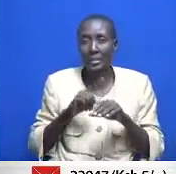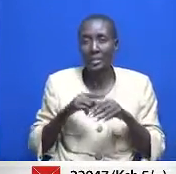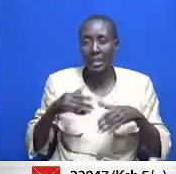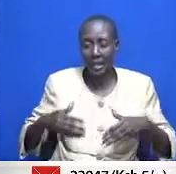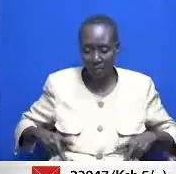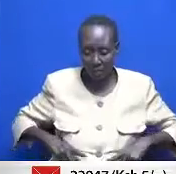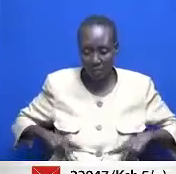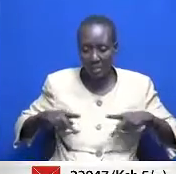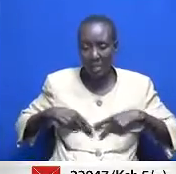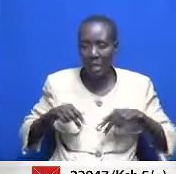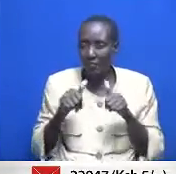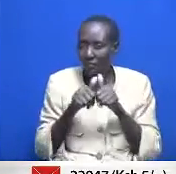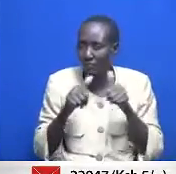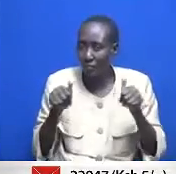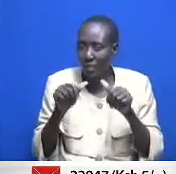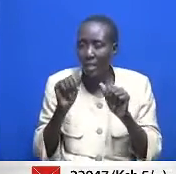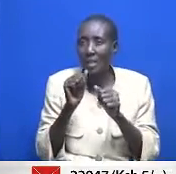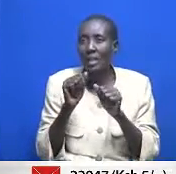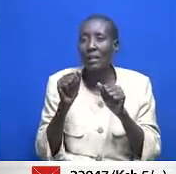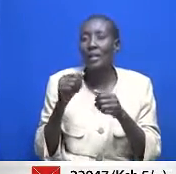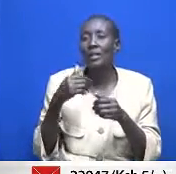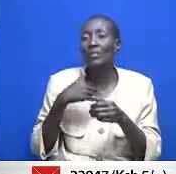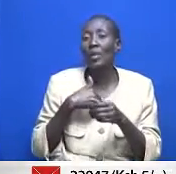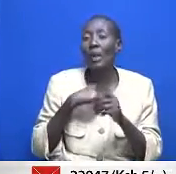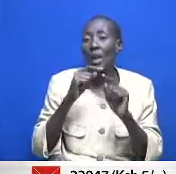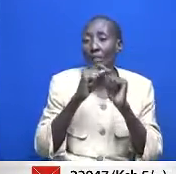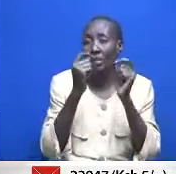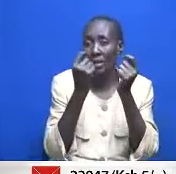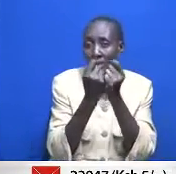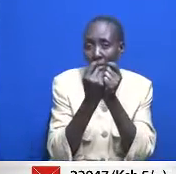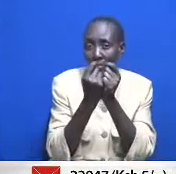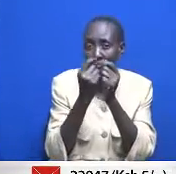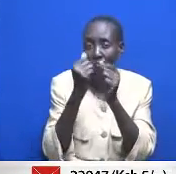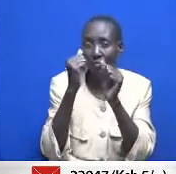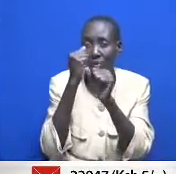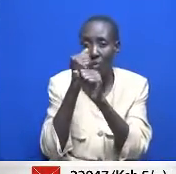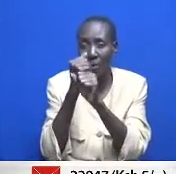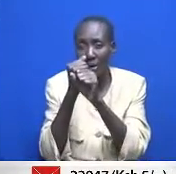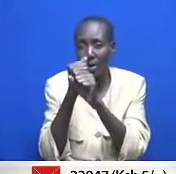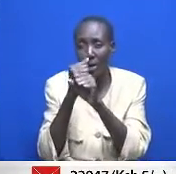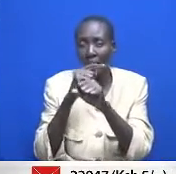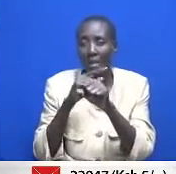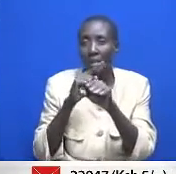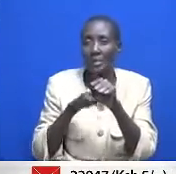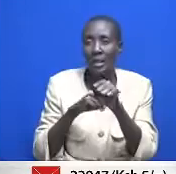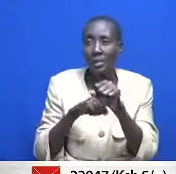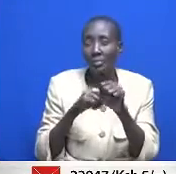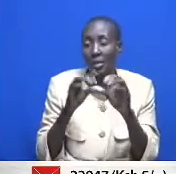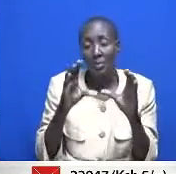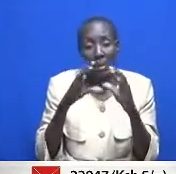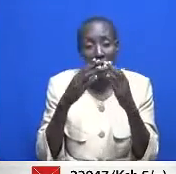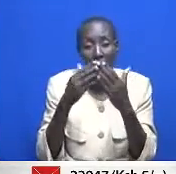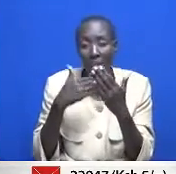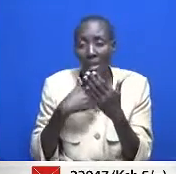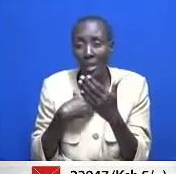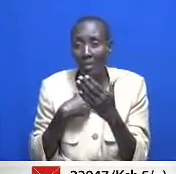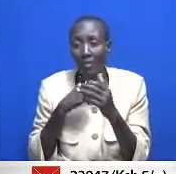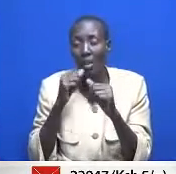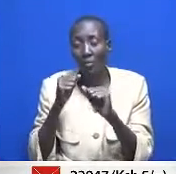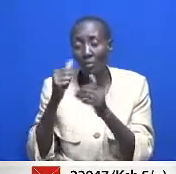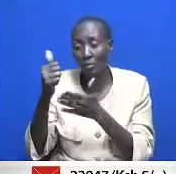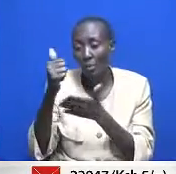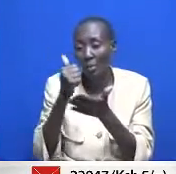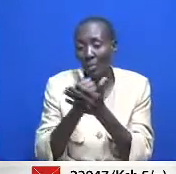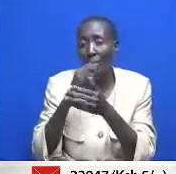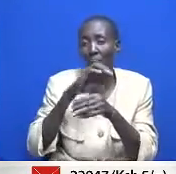aweze kuwa na ile kitu inaitwa teamwork. Kwa maana akiwa na teamwork, mahali popote hata kampuni ikiwa, ataweza kuandikwa, kwa maana